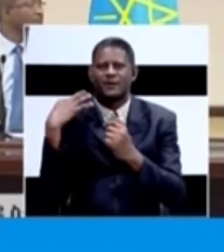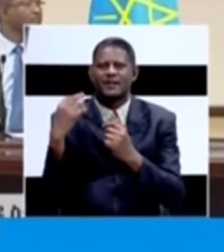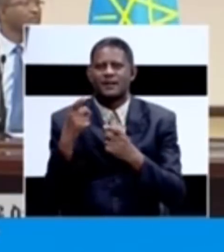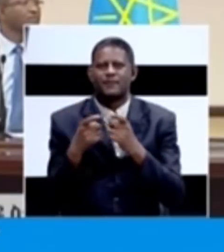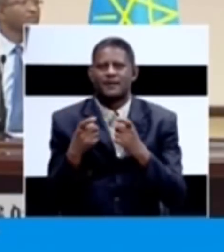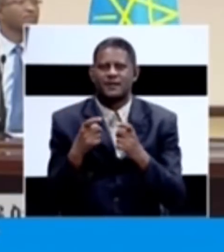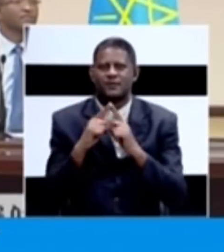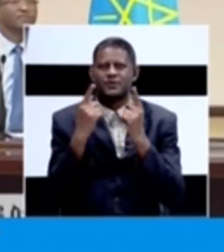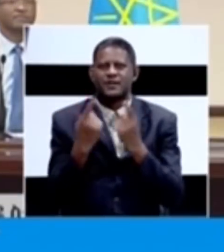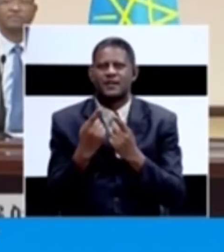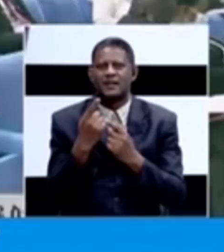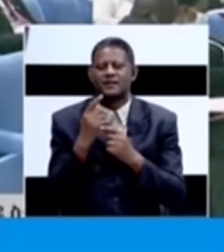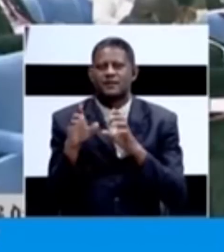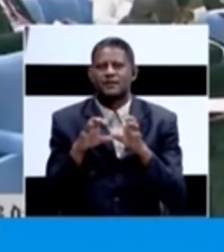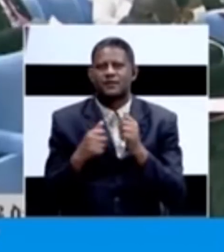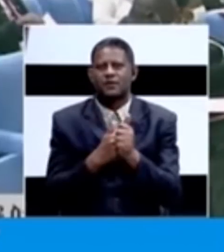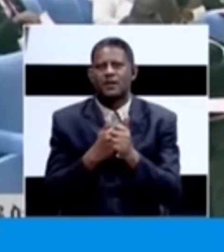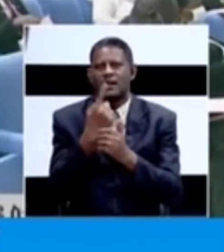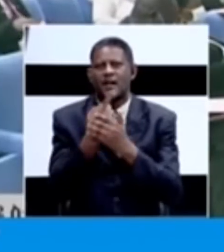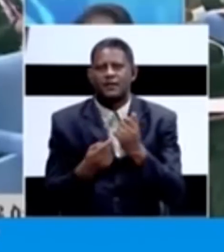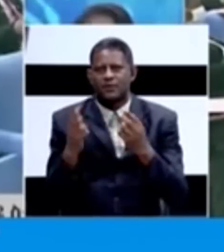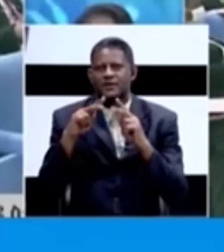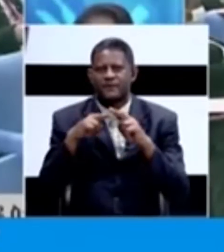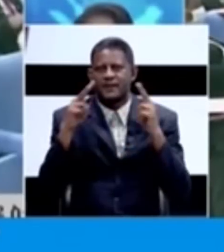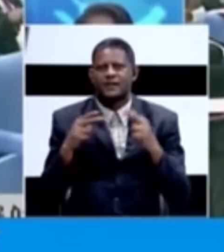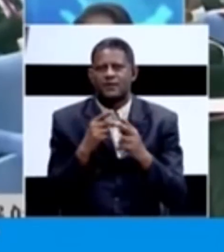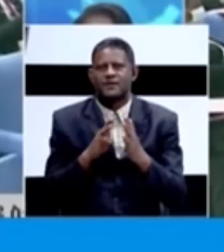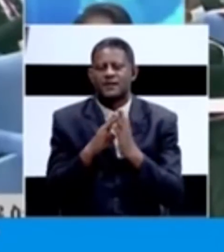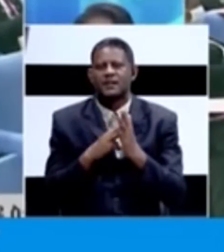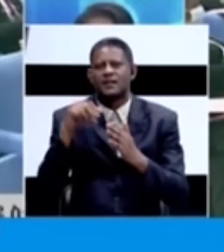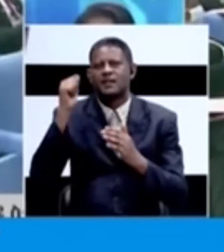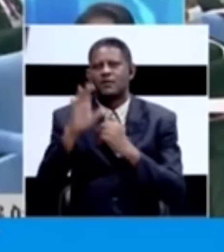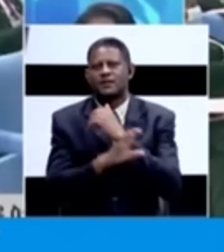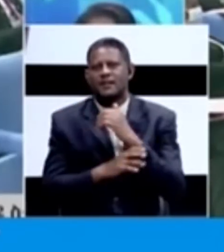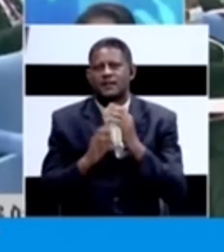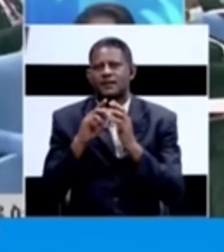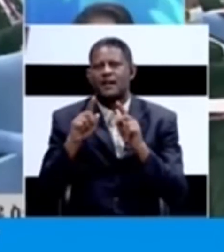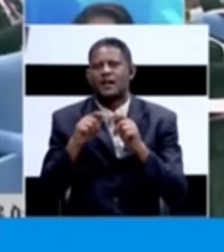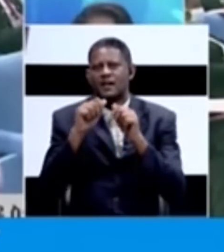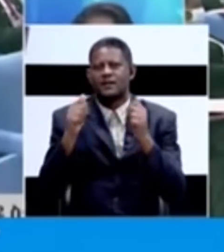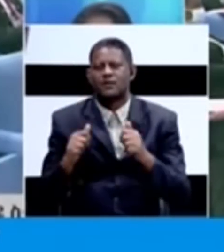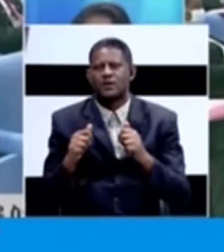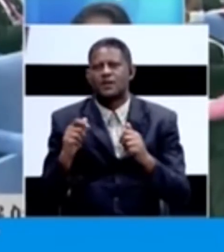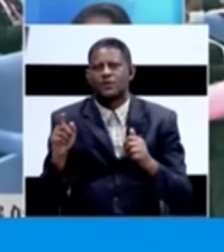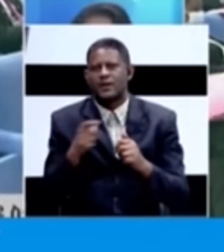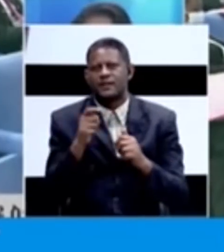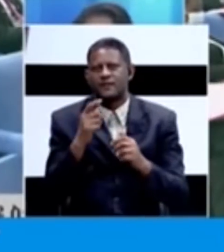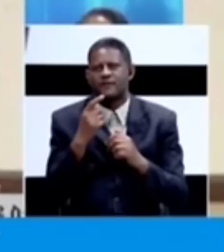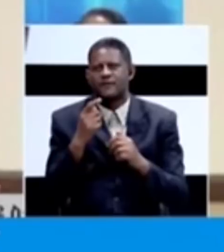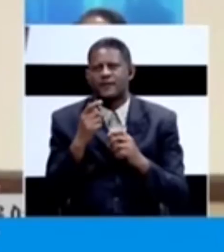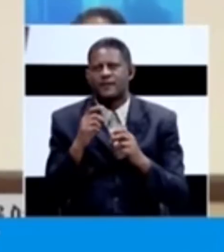ጉጅለ ዝኽተሎ ኣሃዳዊ ድዩ ፌደራላዊ ስርዓት ኣብ ዝብል ድማ ካልኦት ሃገራት ኣሃዳዊ ኮይነን ዲሞክራሲያዊ ዝኾነ ሃገራት ከም